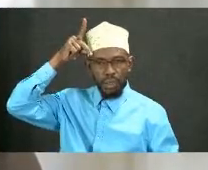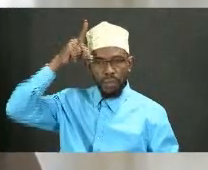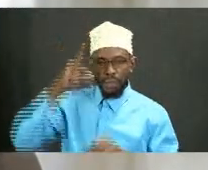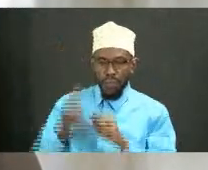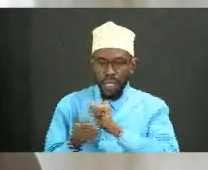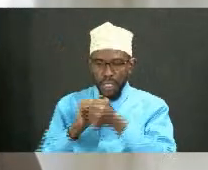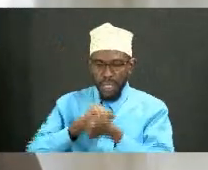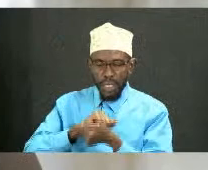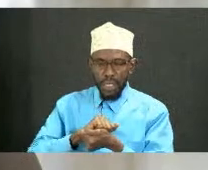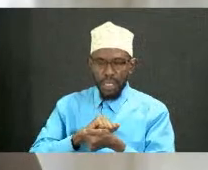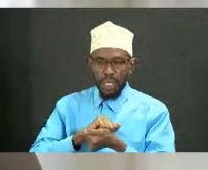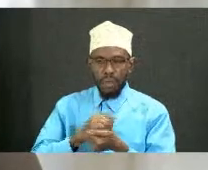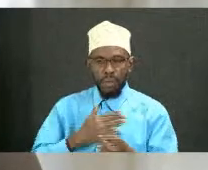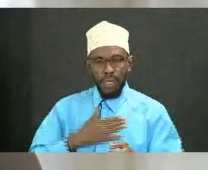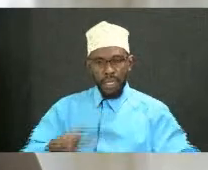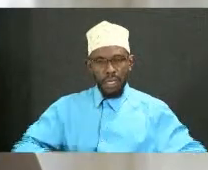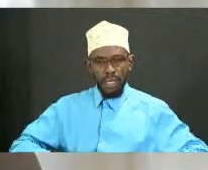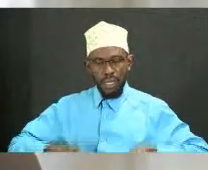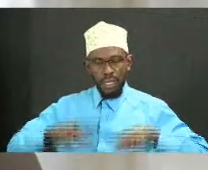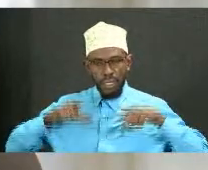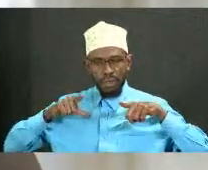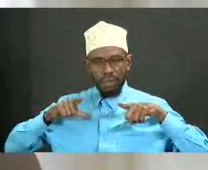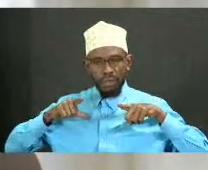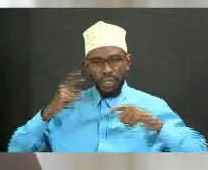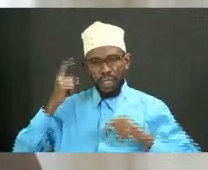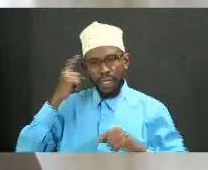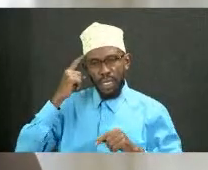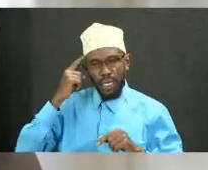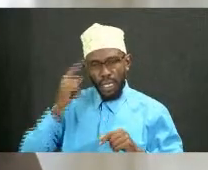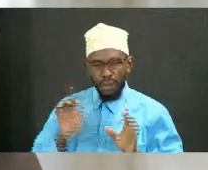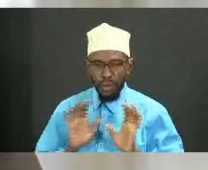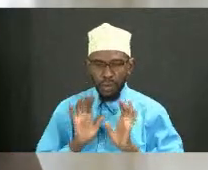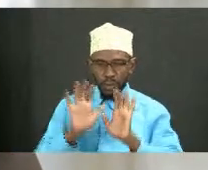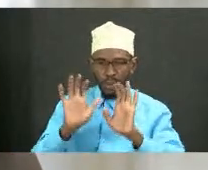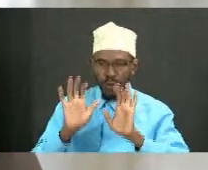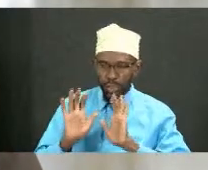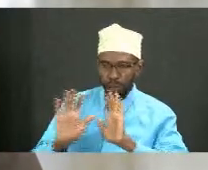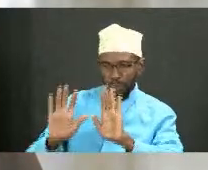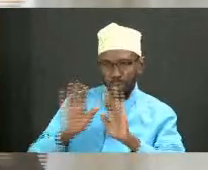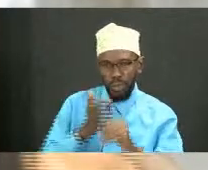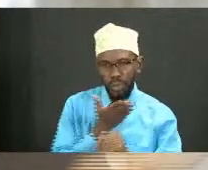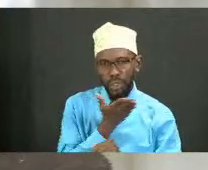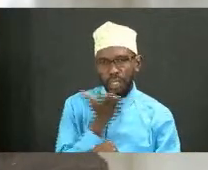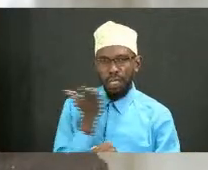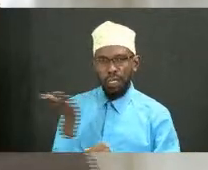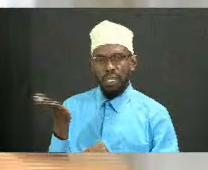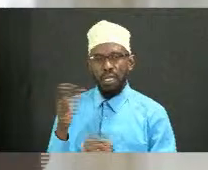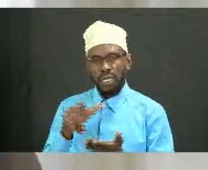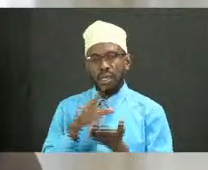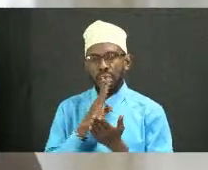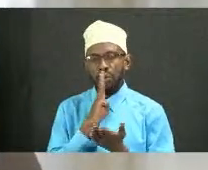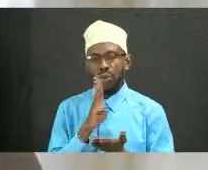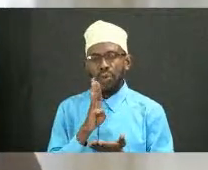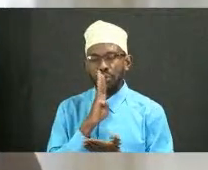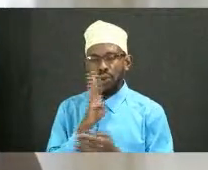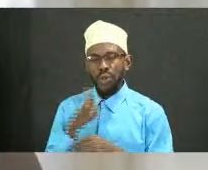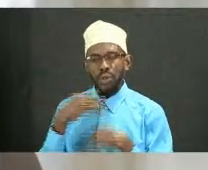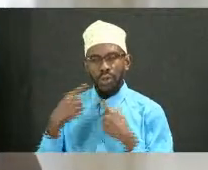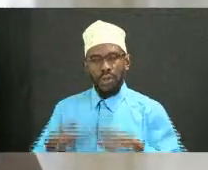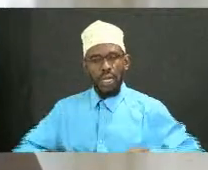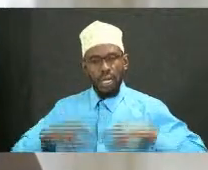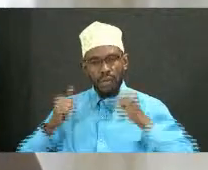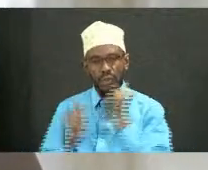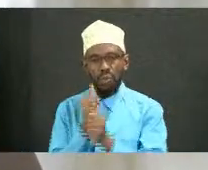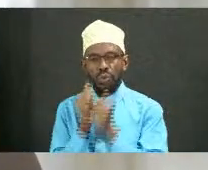Naweza badili aje fikra zangu ili as much as kuna peer pressure huko nje, nisije nijieke kwa deni ama nijieke